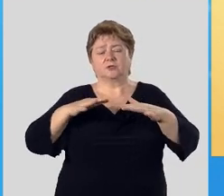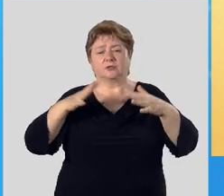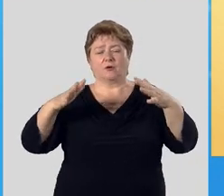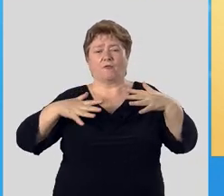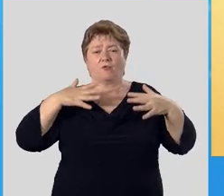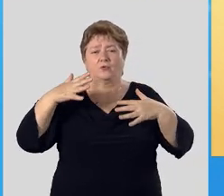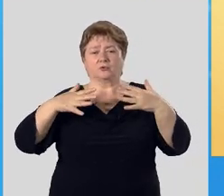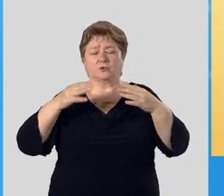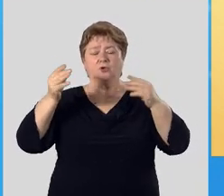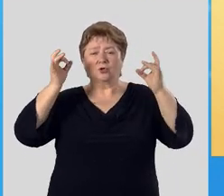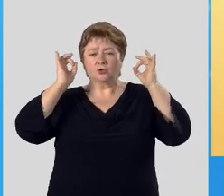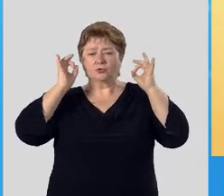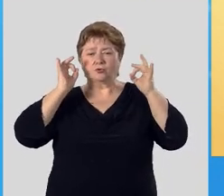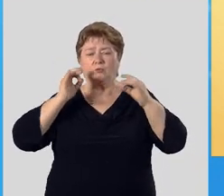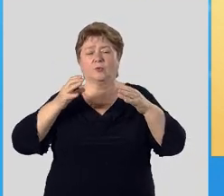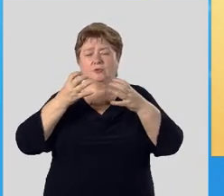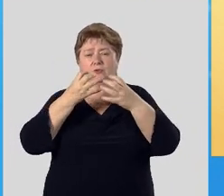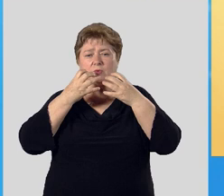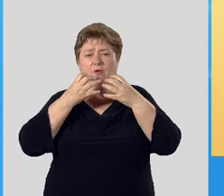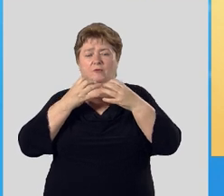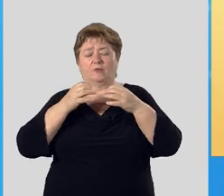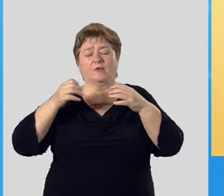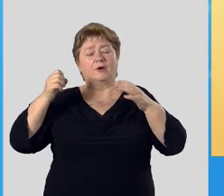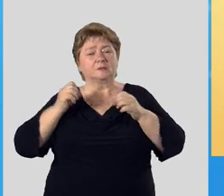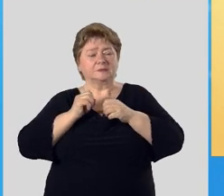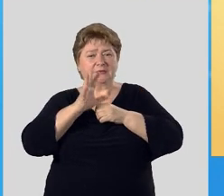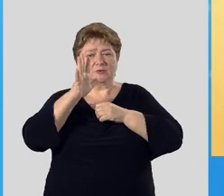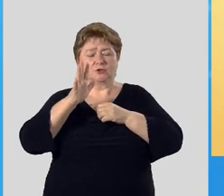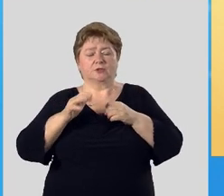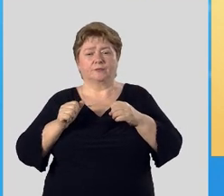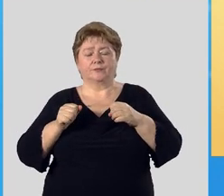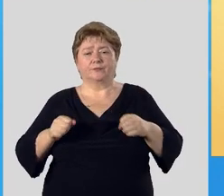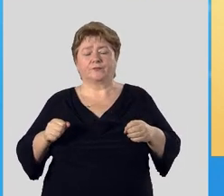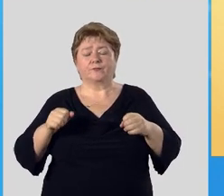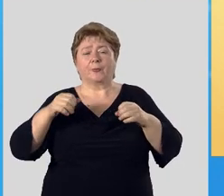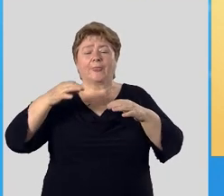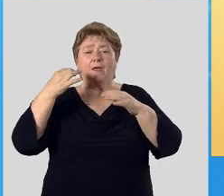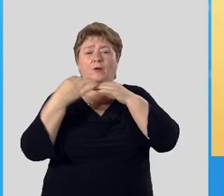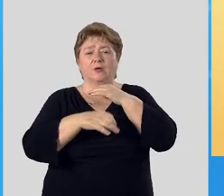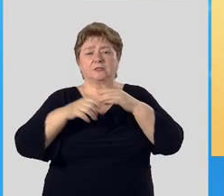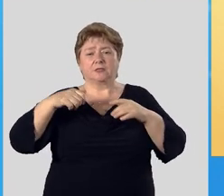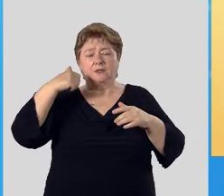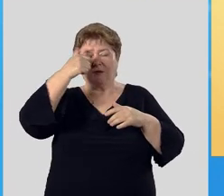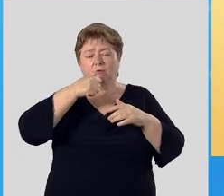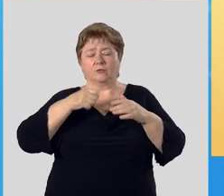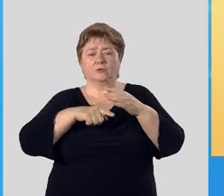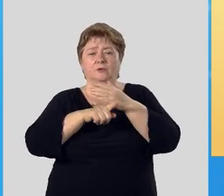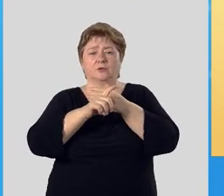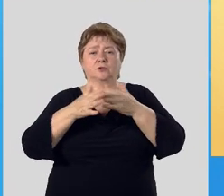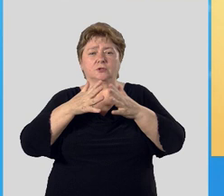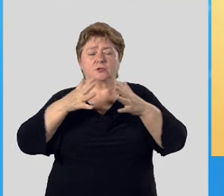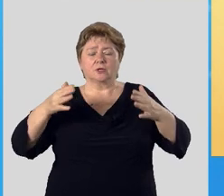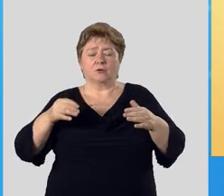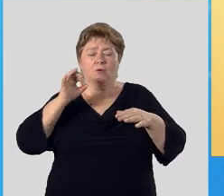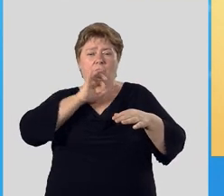воздуха шума теплового излучения в последние годы стали широко